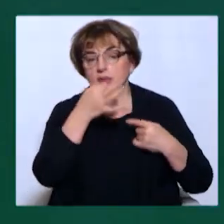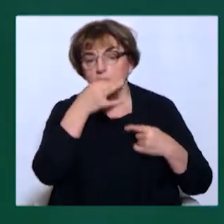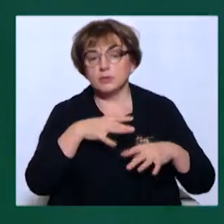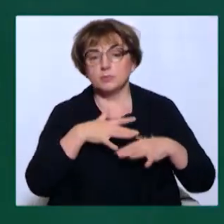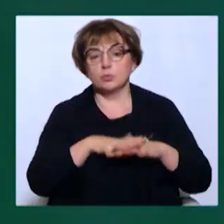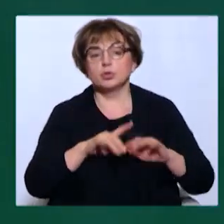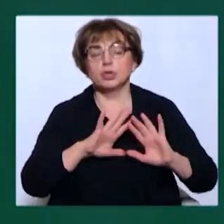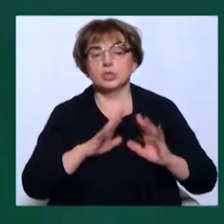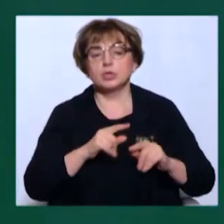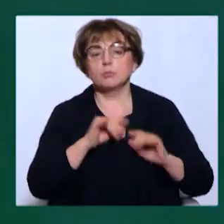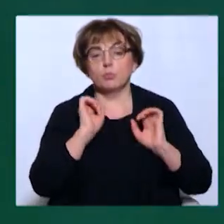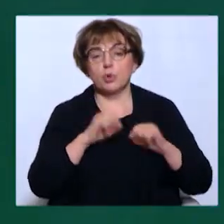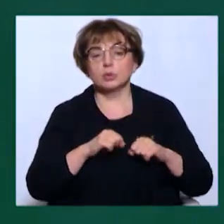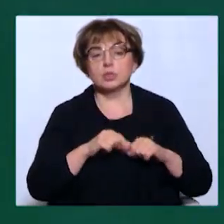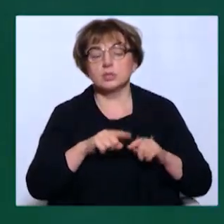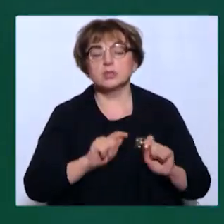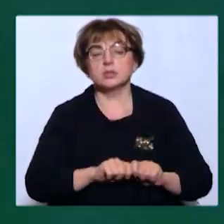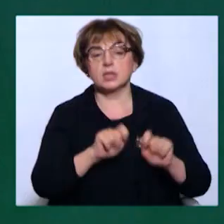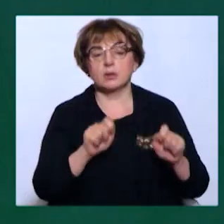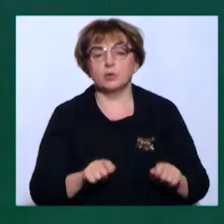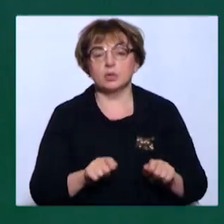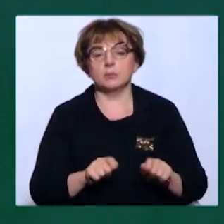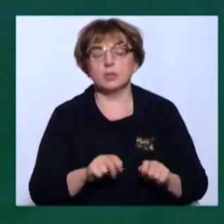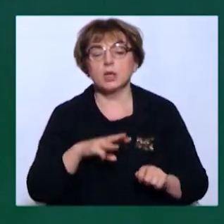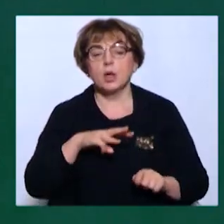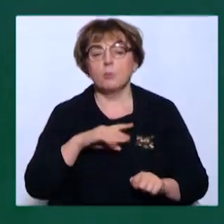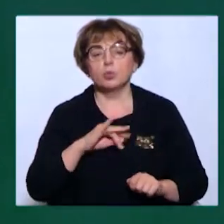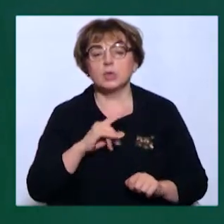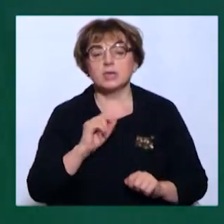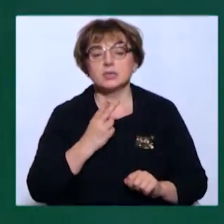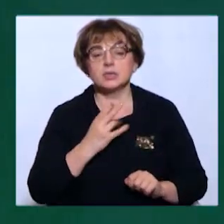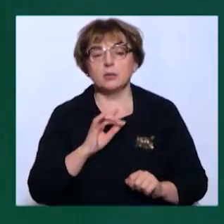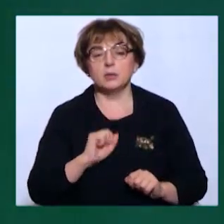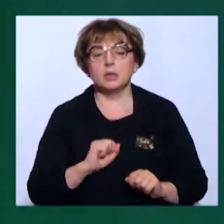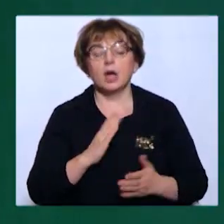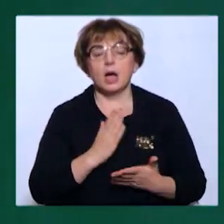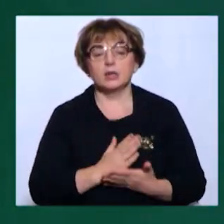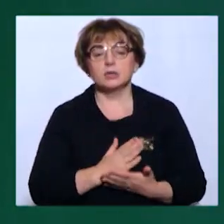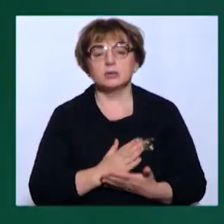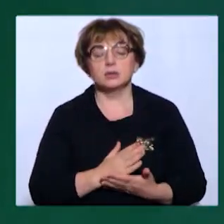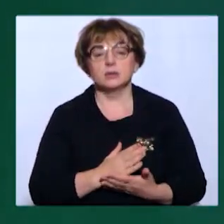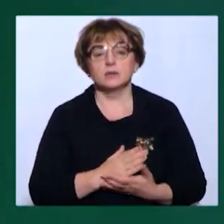შეიძლება ის წარმოიქმნას. მუტაციები არის